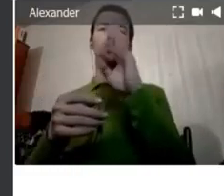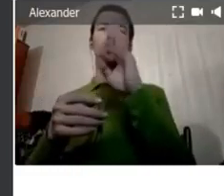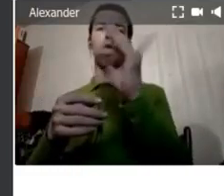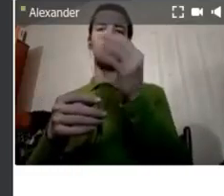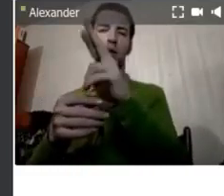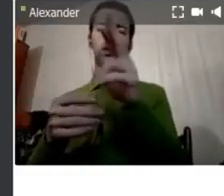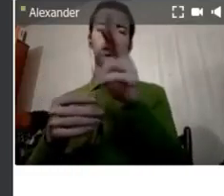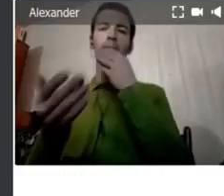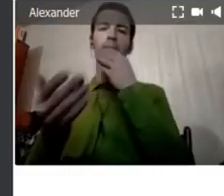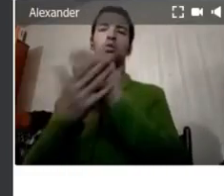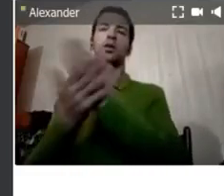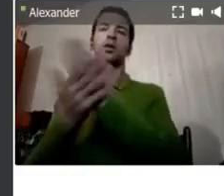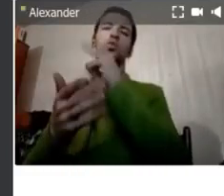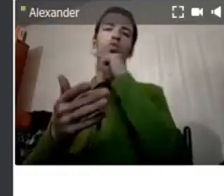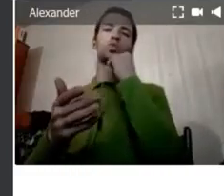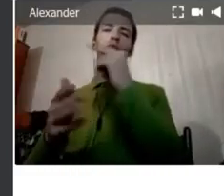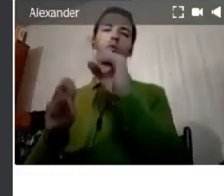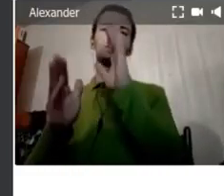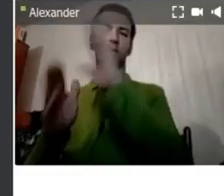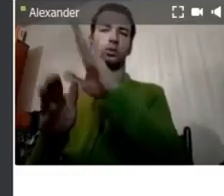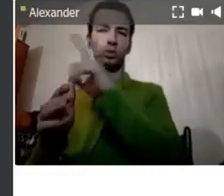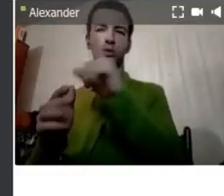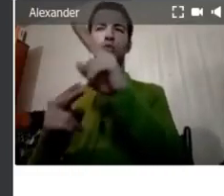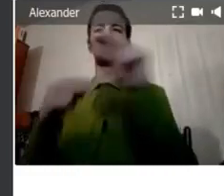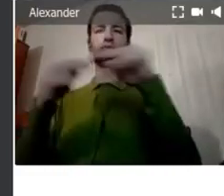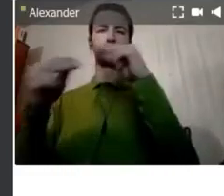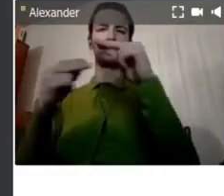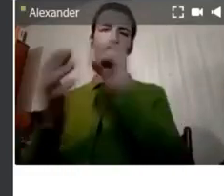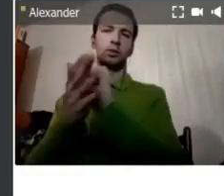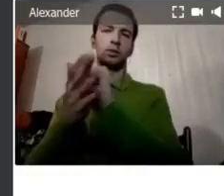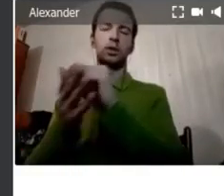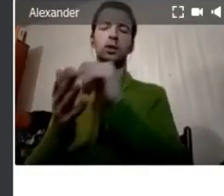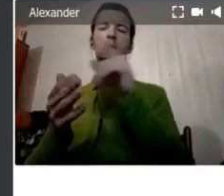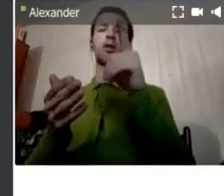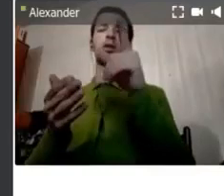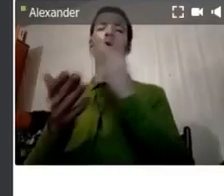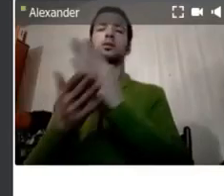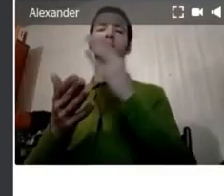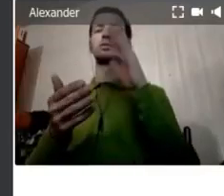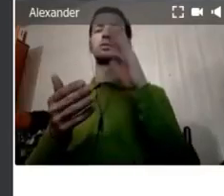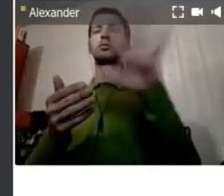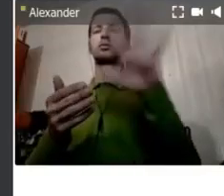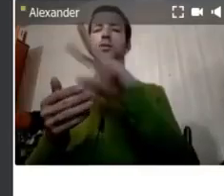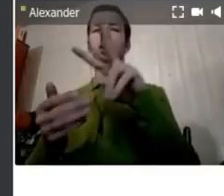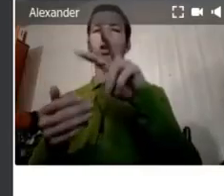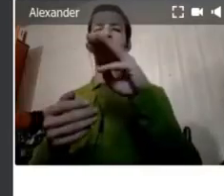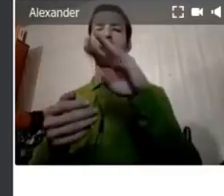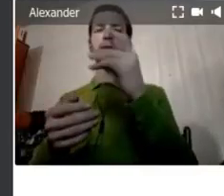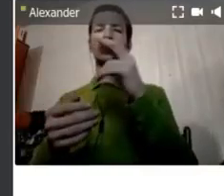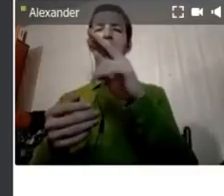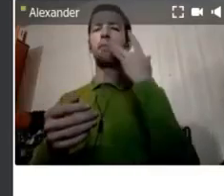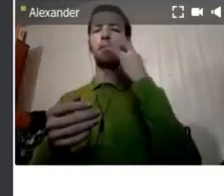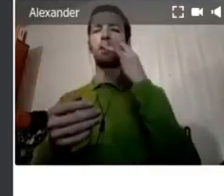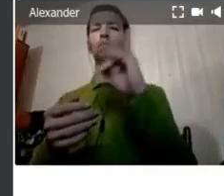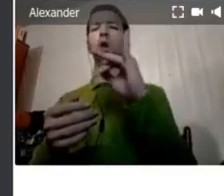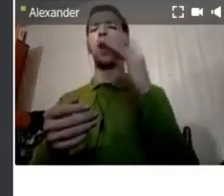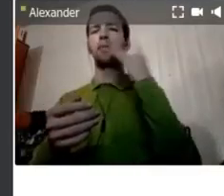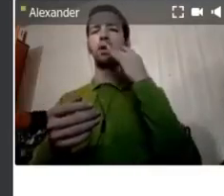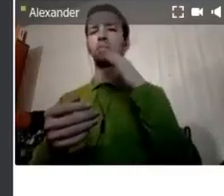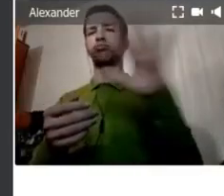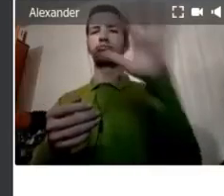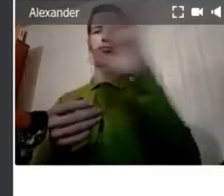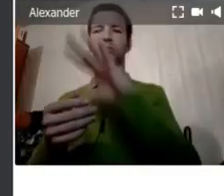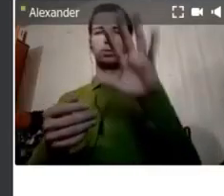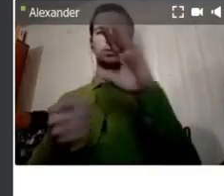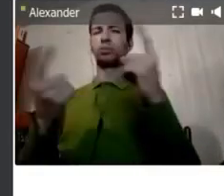зарабатывают очень хорошие деньги, и я рекомендую вам брать пример вот с сильных и активных. Также очень